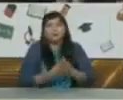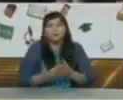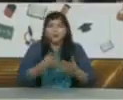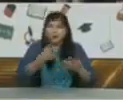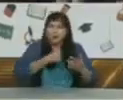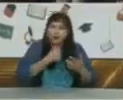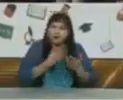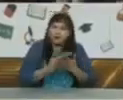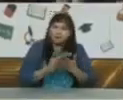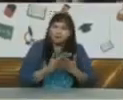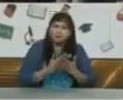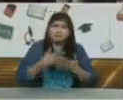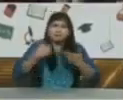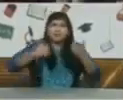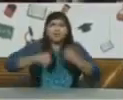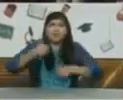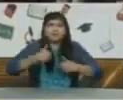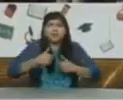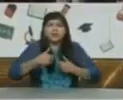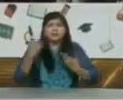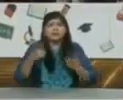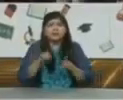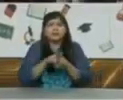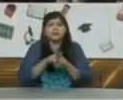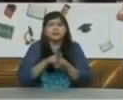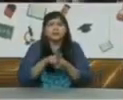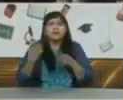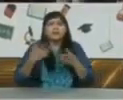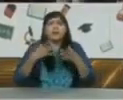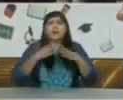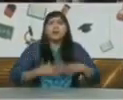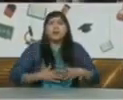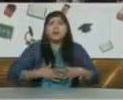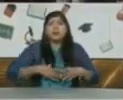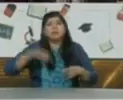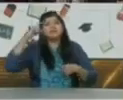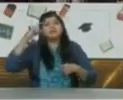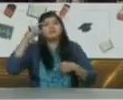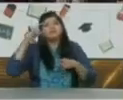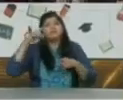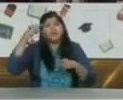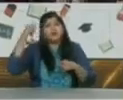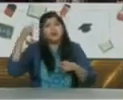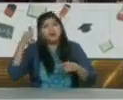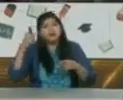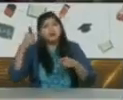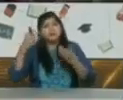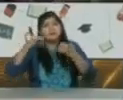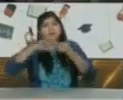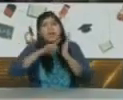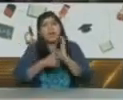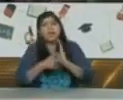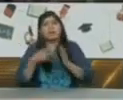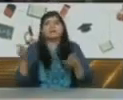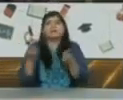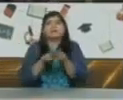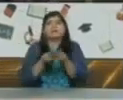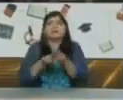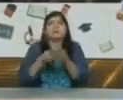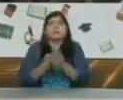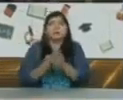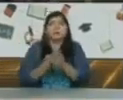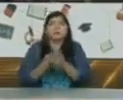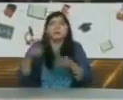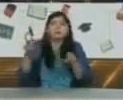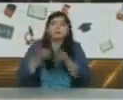हम एग्जाम को ही जैसे जीवन के सपनों का अंत मान लेते हैं, जीवन मरण का प्रश्न